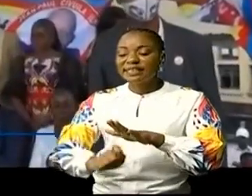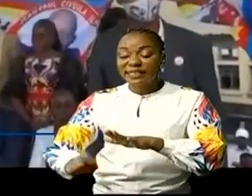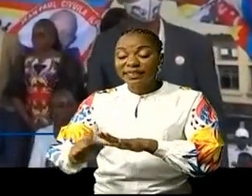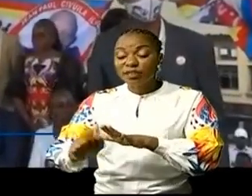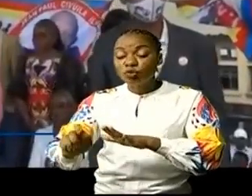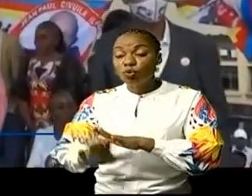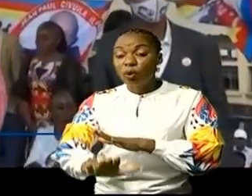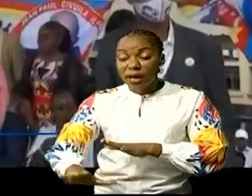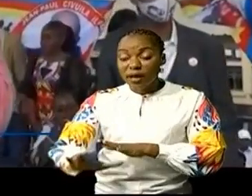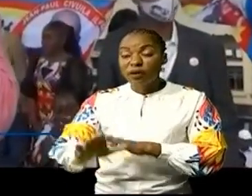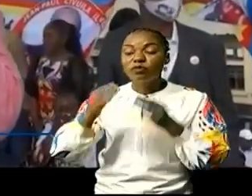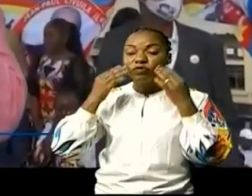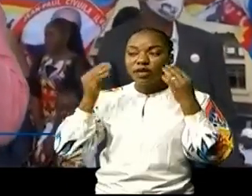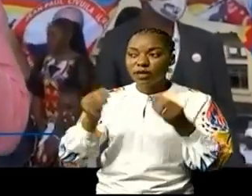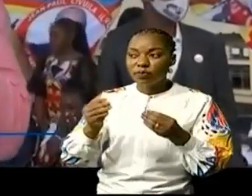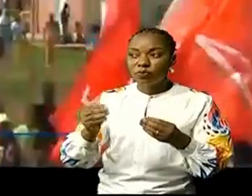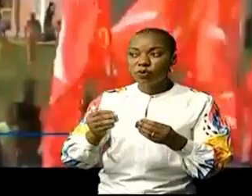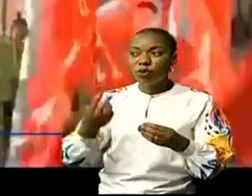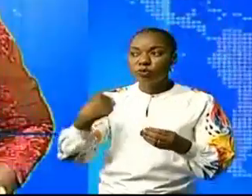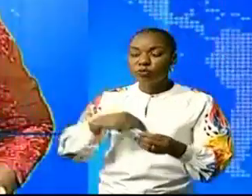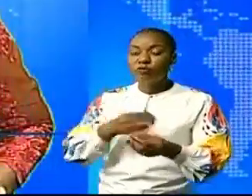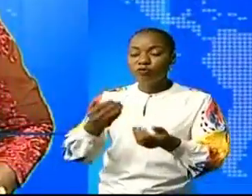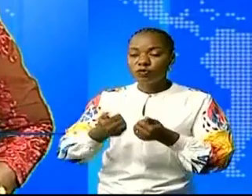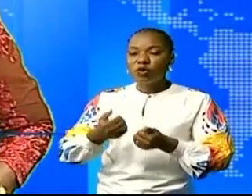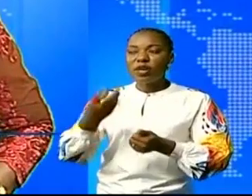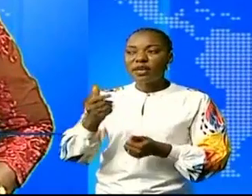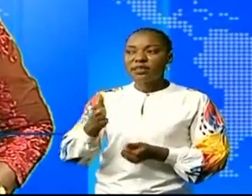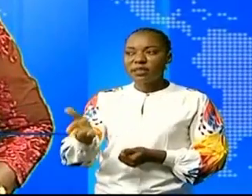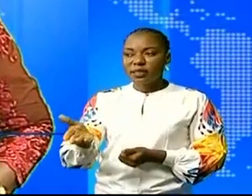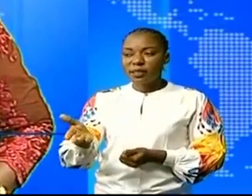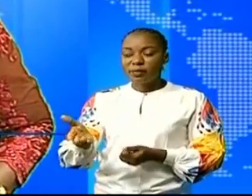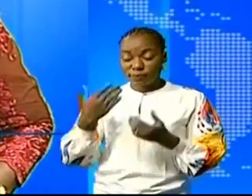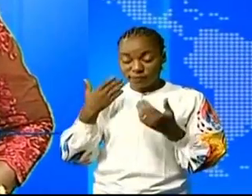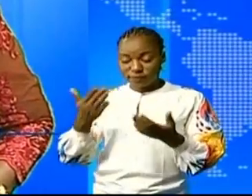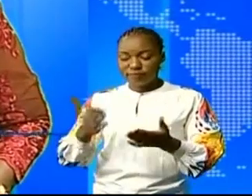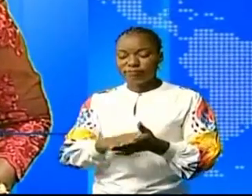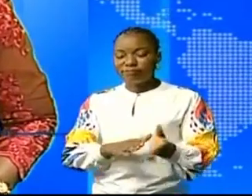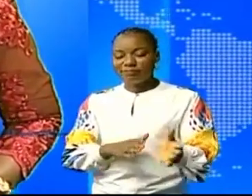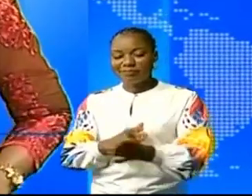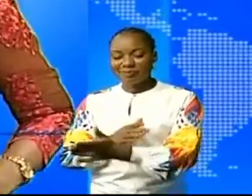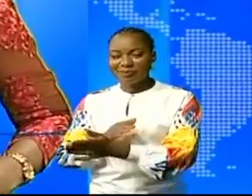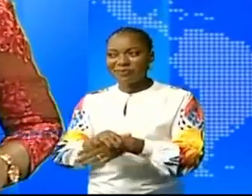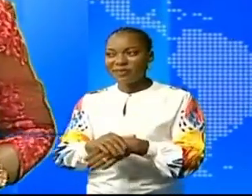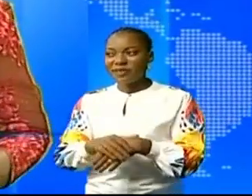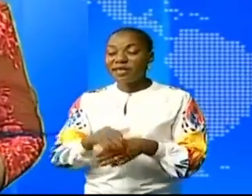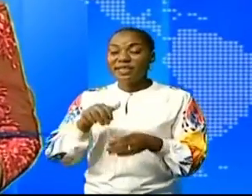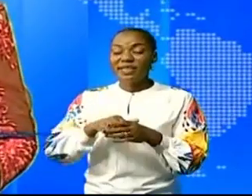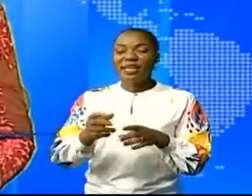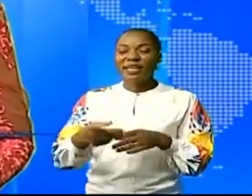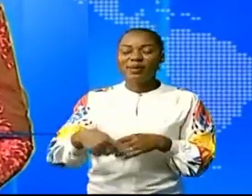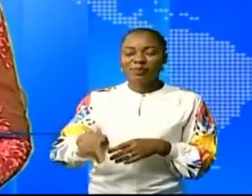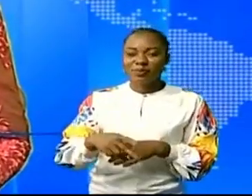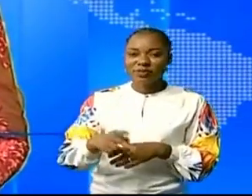Ces meetings a connu. Et dans la province